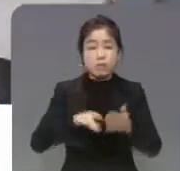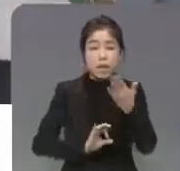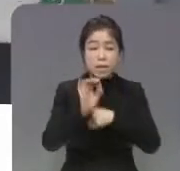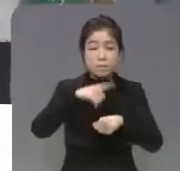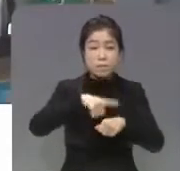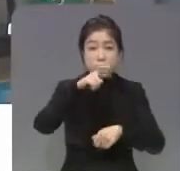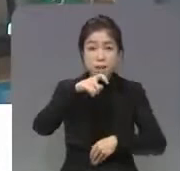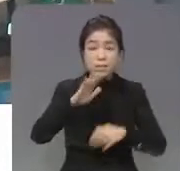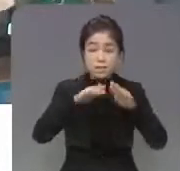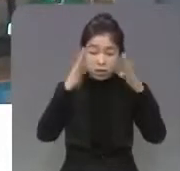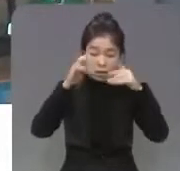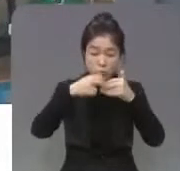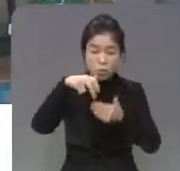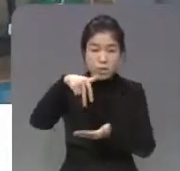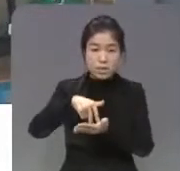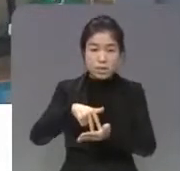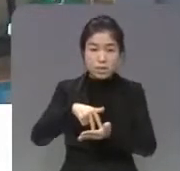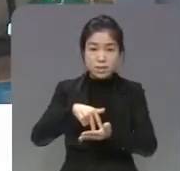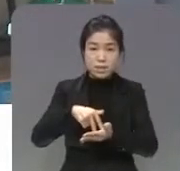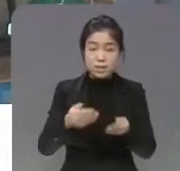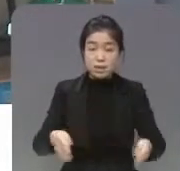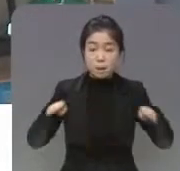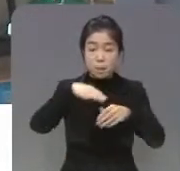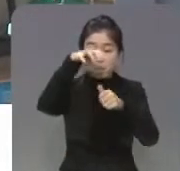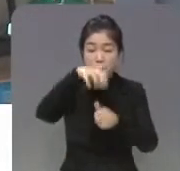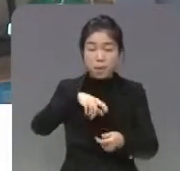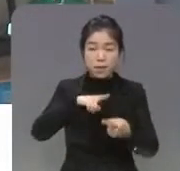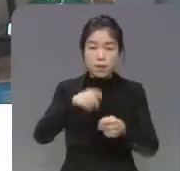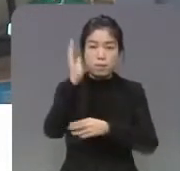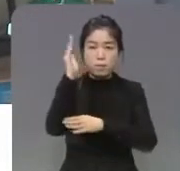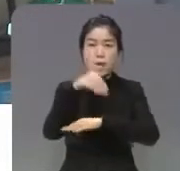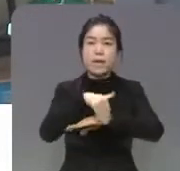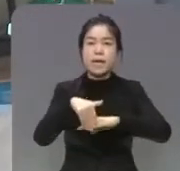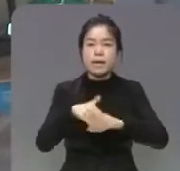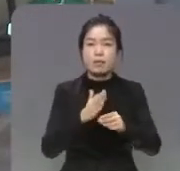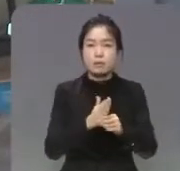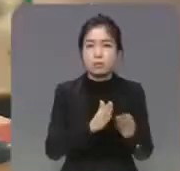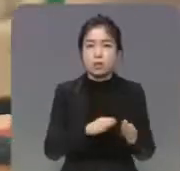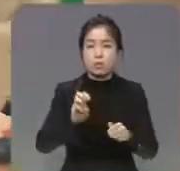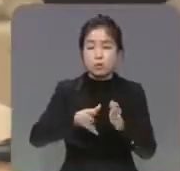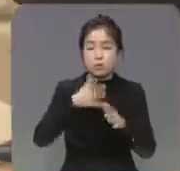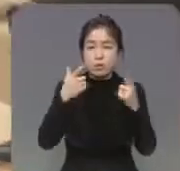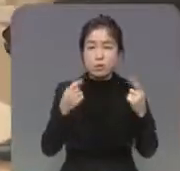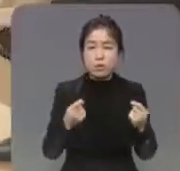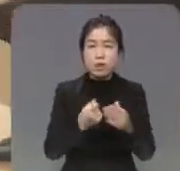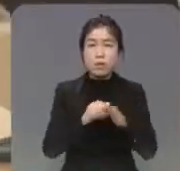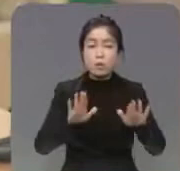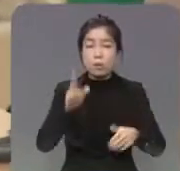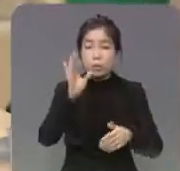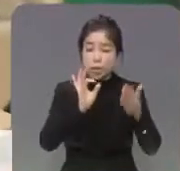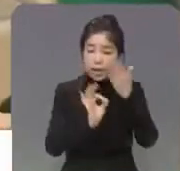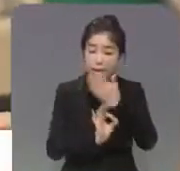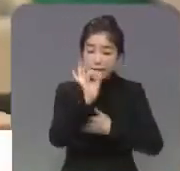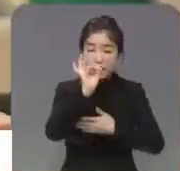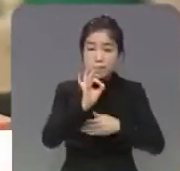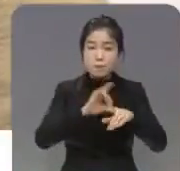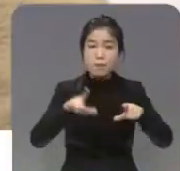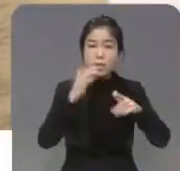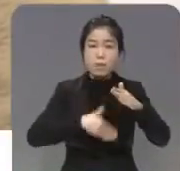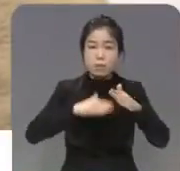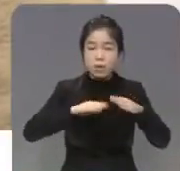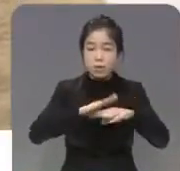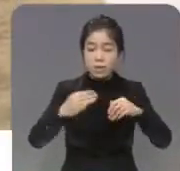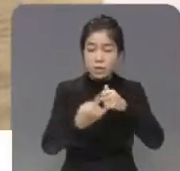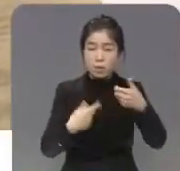11시에 전남대병원 측은 동일 집단 격리와 관련한 브리핑을 계획하고 있고요. 광주시 역시 오늘 오전 민간공동대책위를